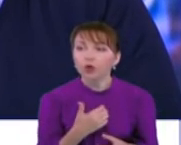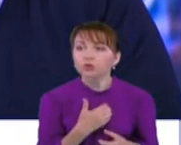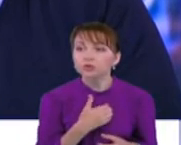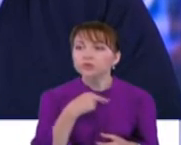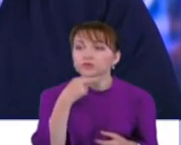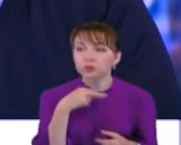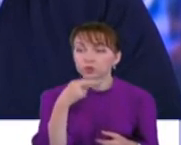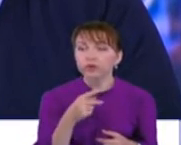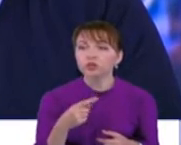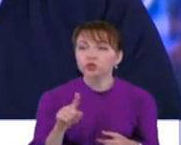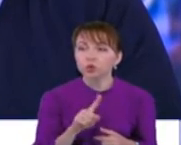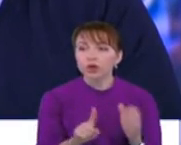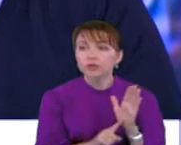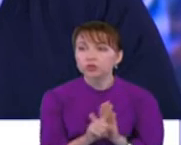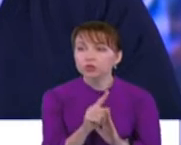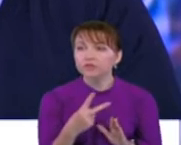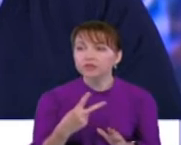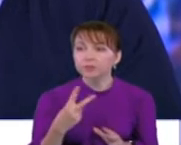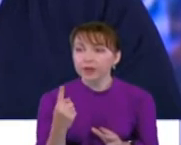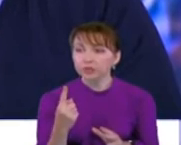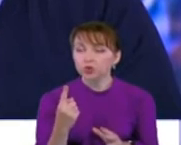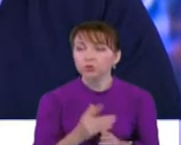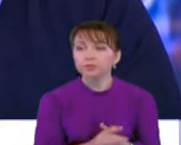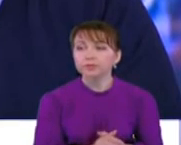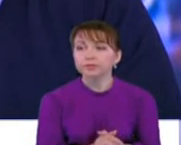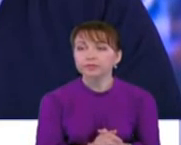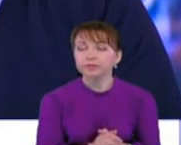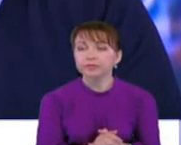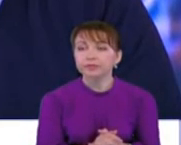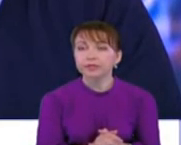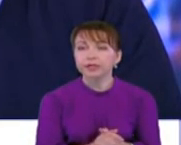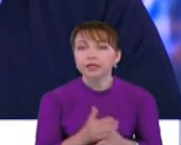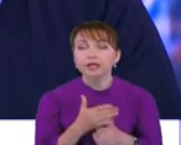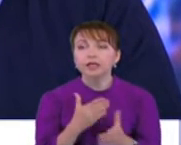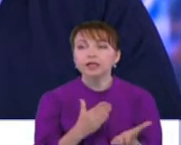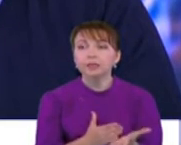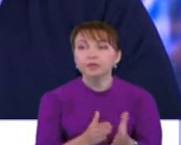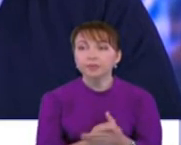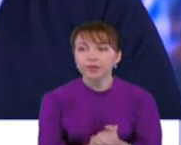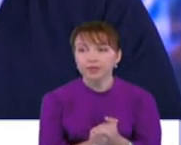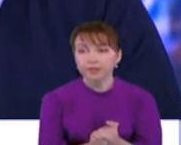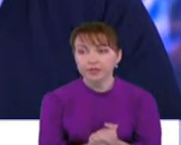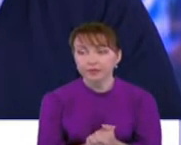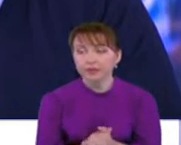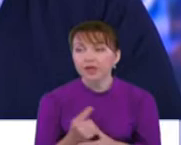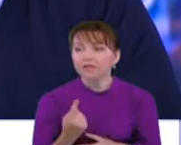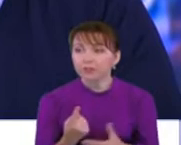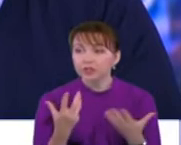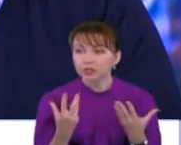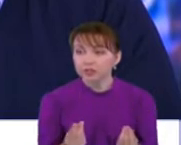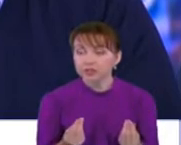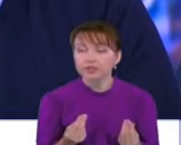увагу, що з 21-го, як уже говорилося, хлібне це перемир'я. Перші дні взагалі